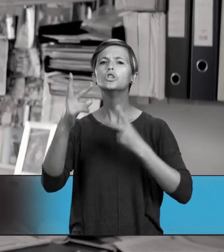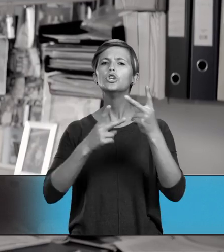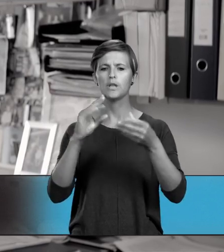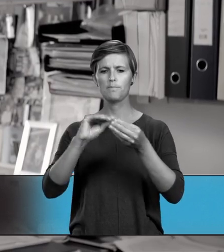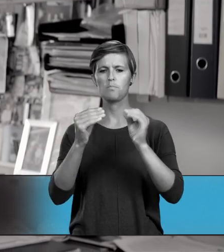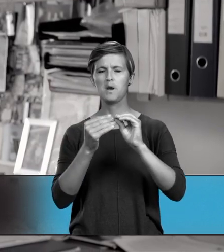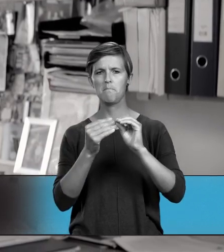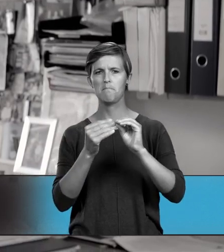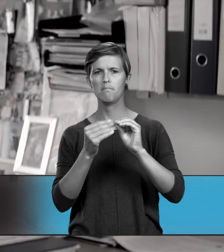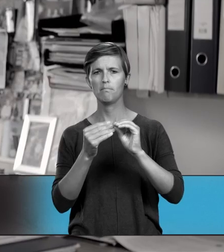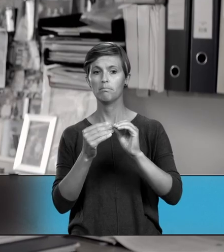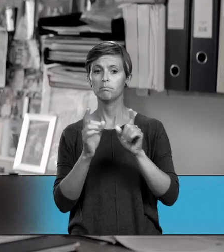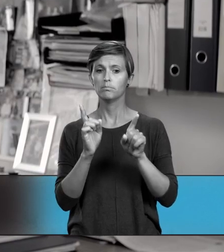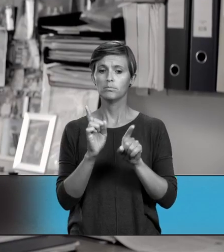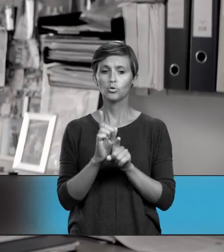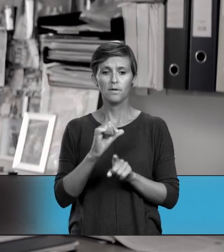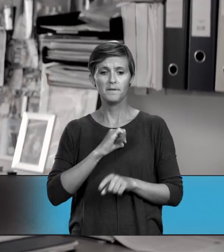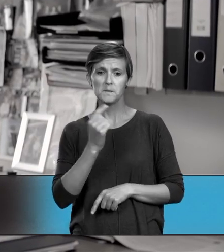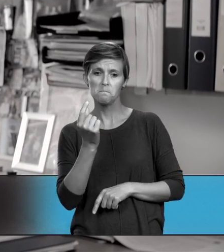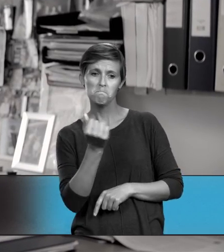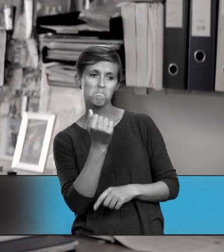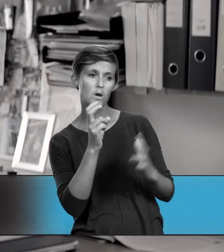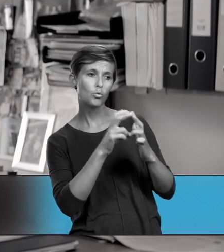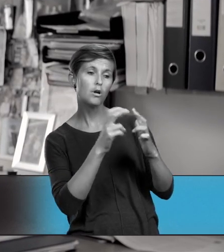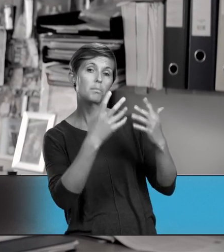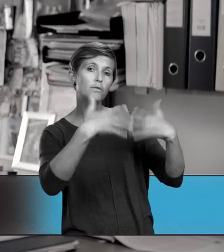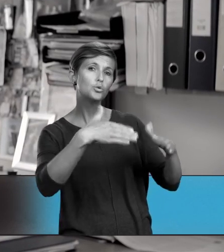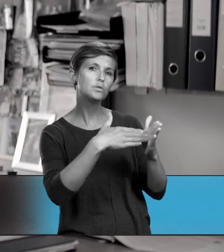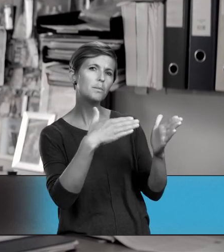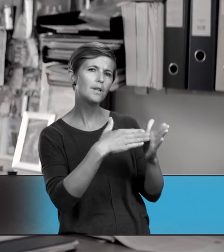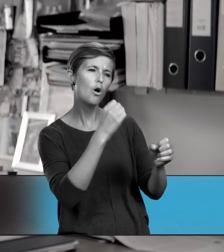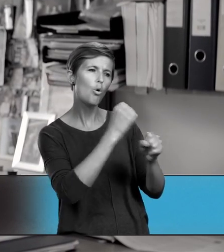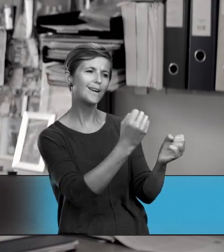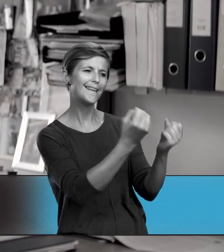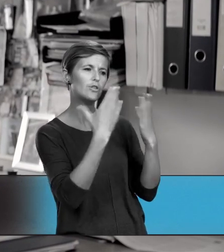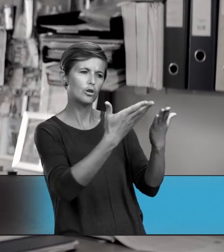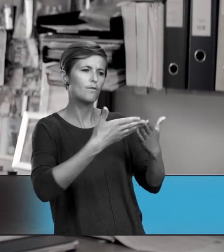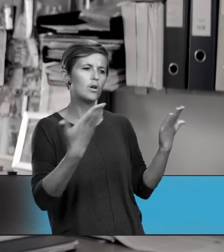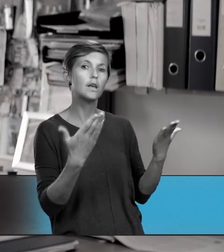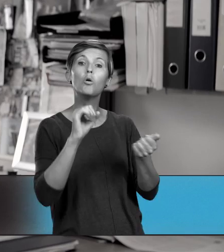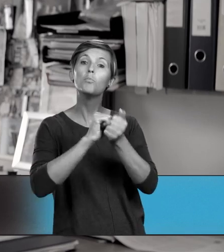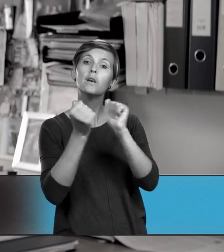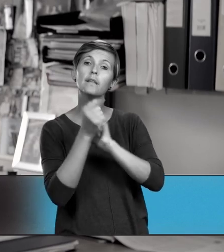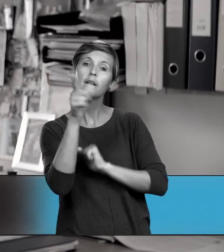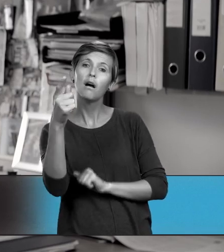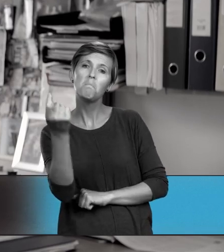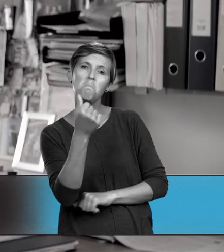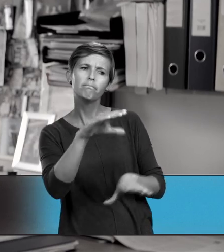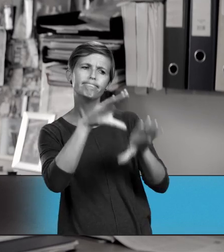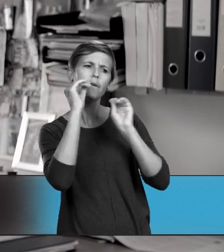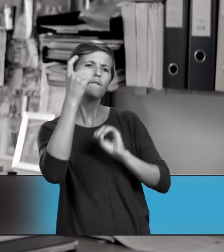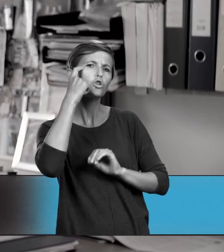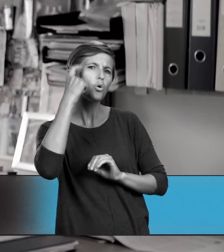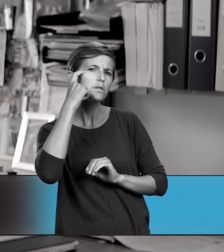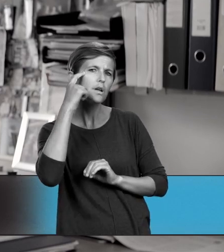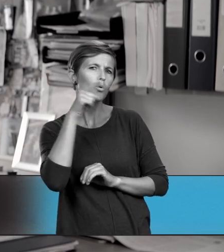et usynlig problem. Slik at hvis man ikke har kontakt med funksjonshemmede, så får man ikke ordentlig inntrykk av det. Politikere har for liten